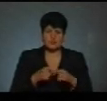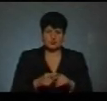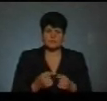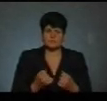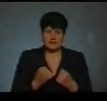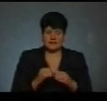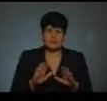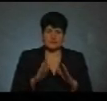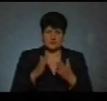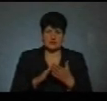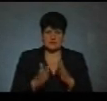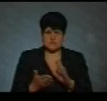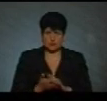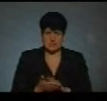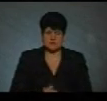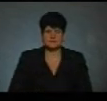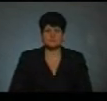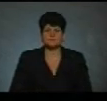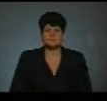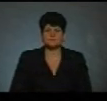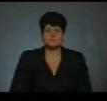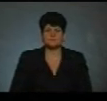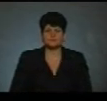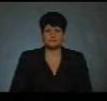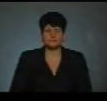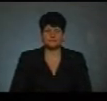безпеки та надзвичайних ситуацій.